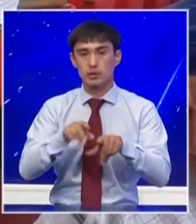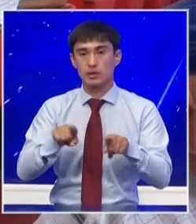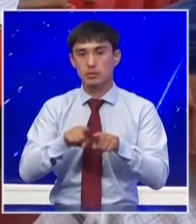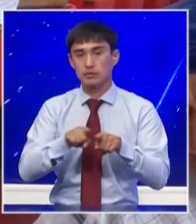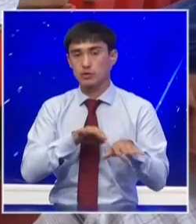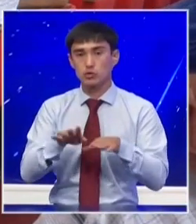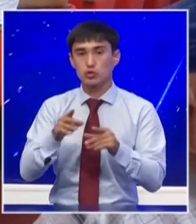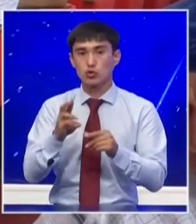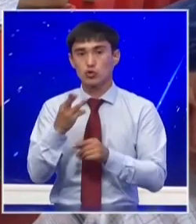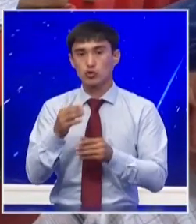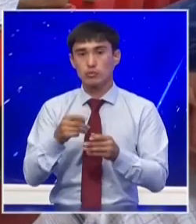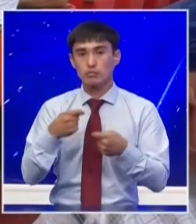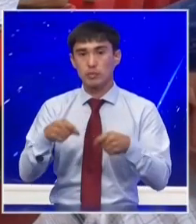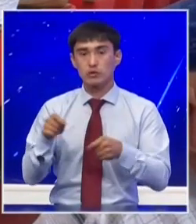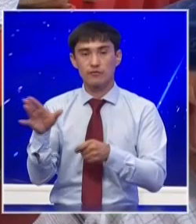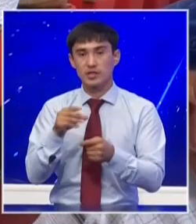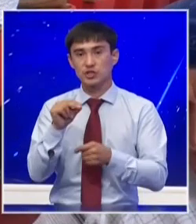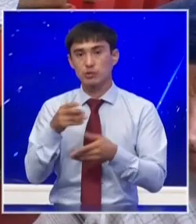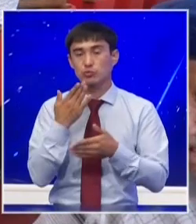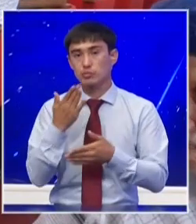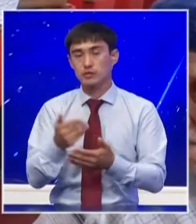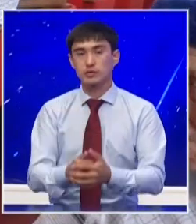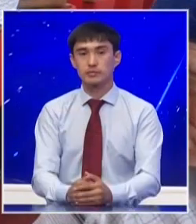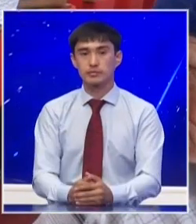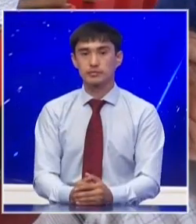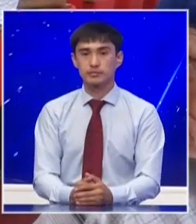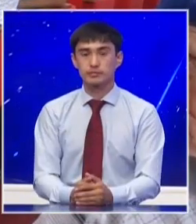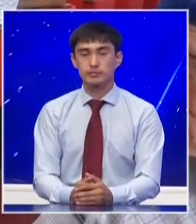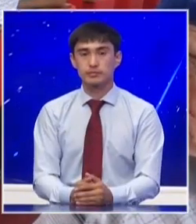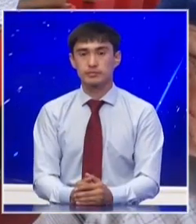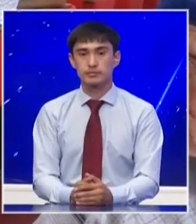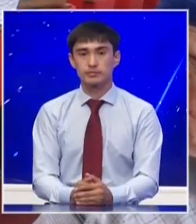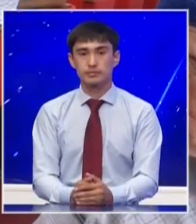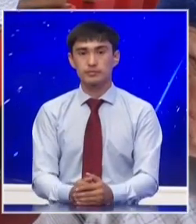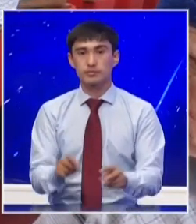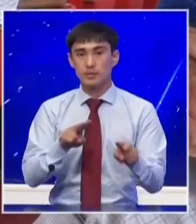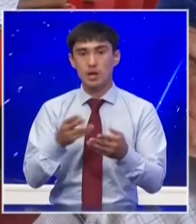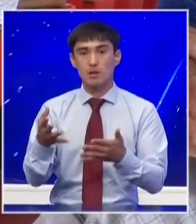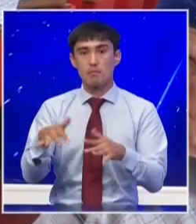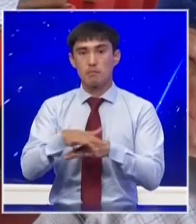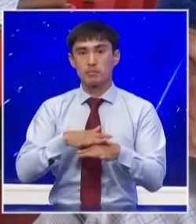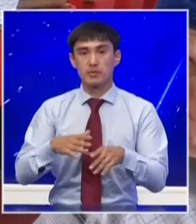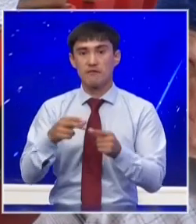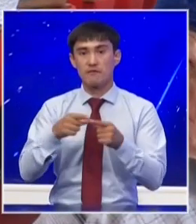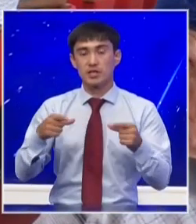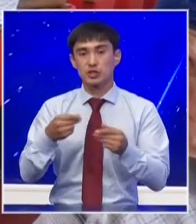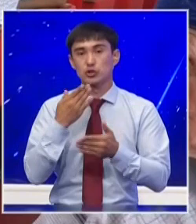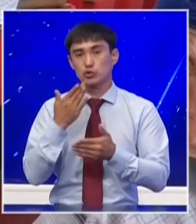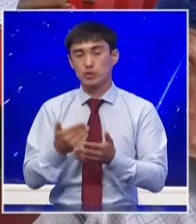Бүкіл шөп тасыған мәшинелер райын кетірілім көріп сақтайды. Лапыраптыға. Сөз жерден біз ақсы өтеміз. Халық жиналып барамыз. Фискалын шек